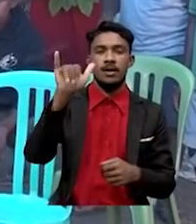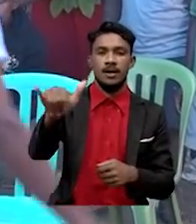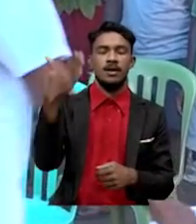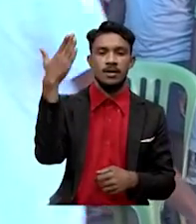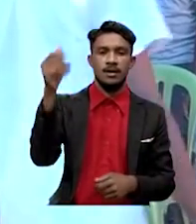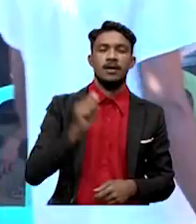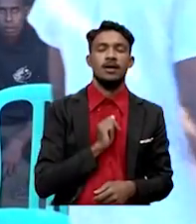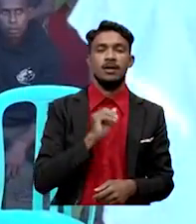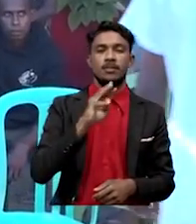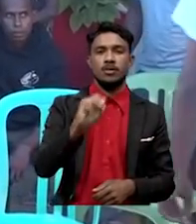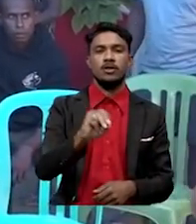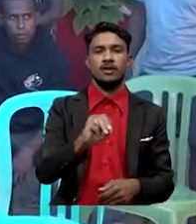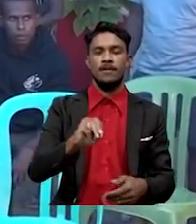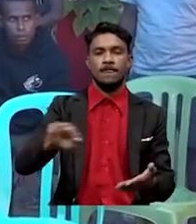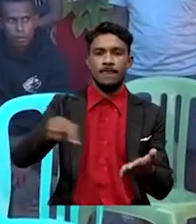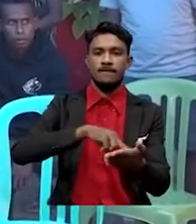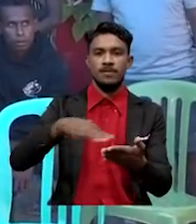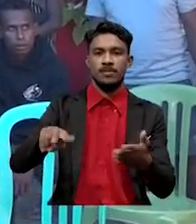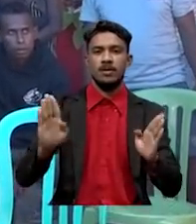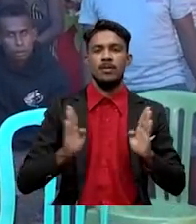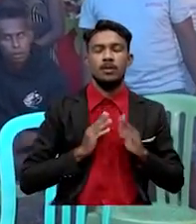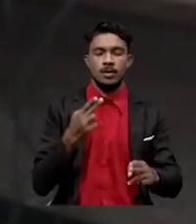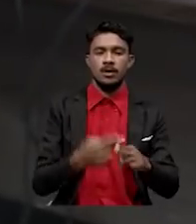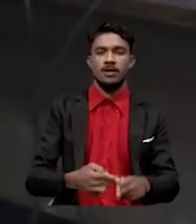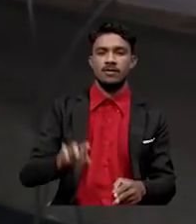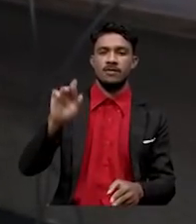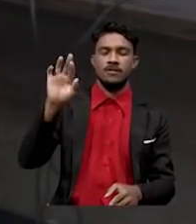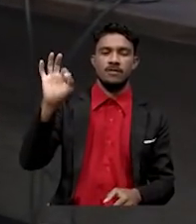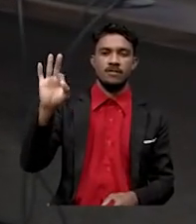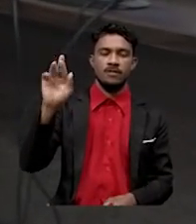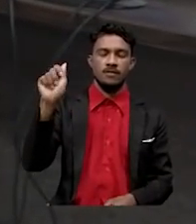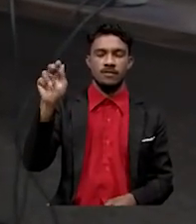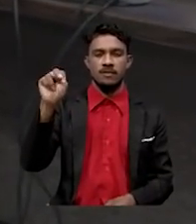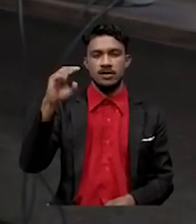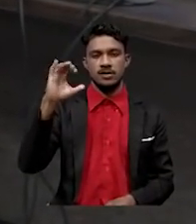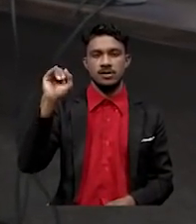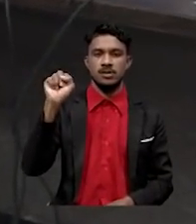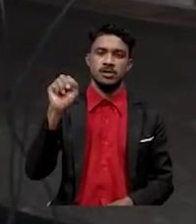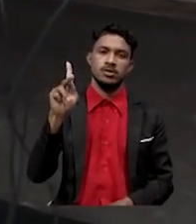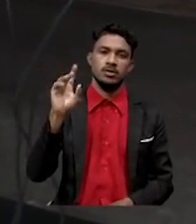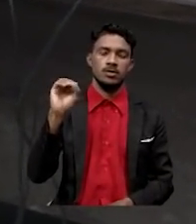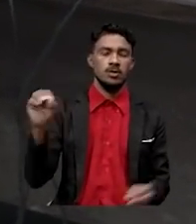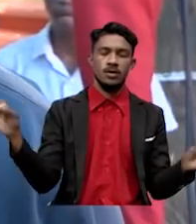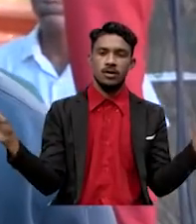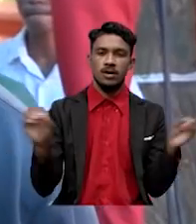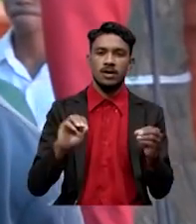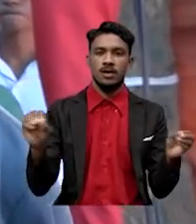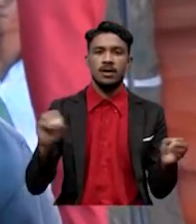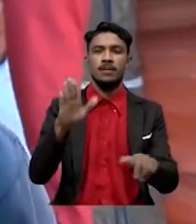ye fatin hanesen festa 9 Francisco Salvador hateten sispitu JB partisipa ye festa ni sem kumbiti itu da